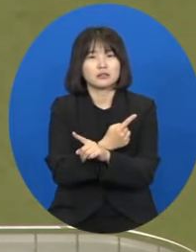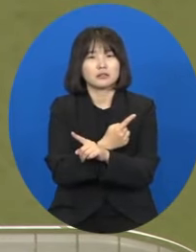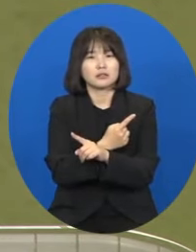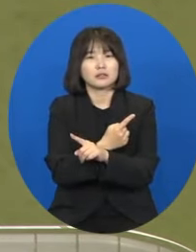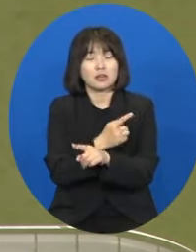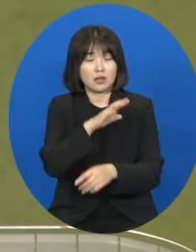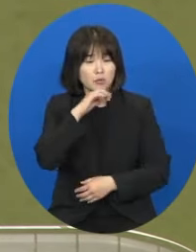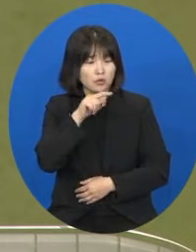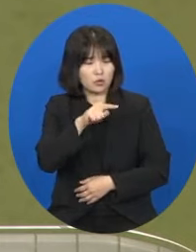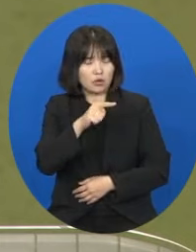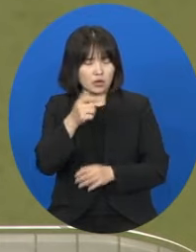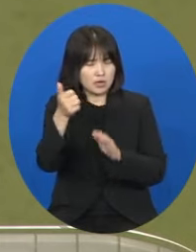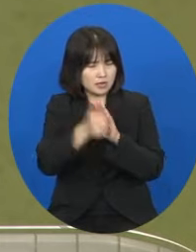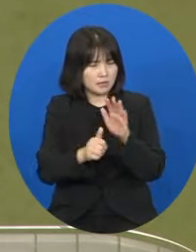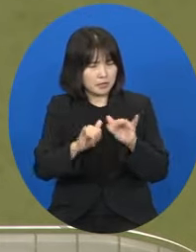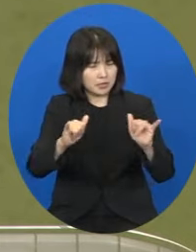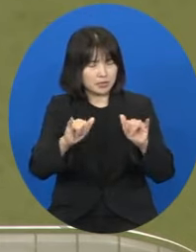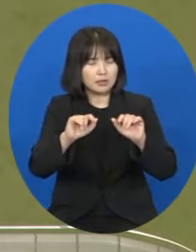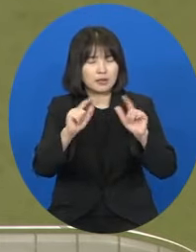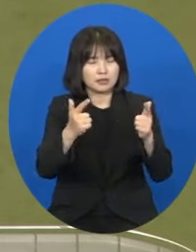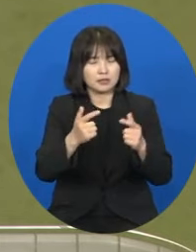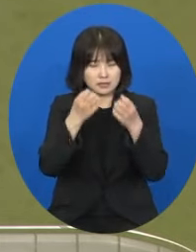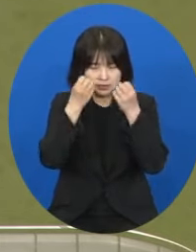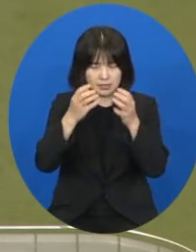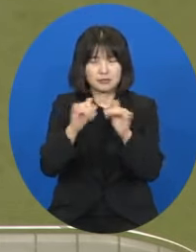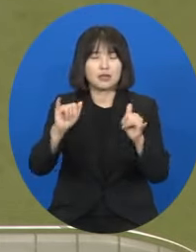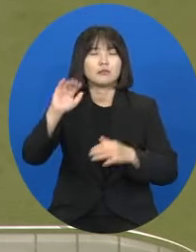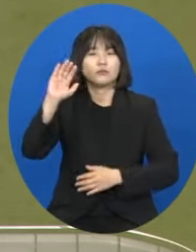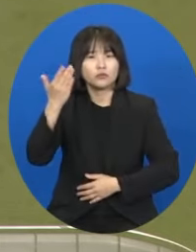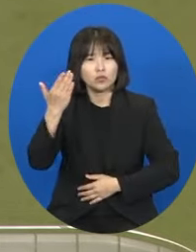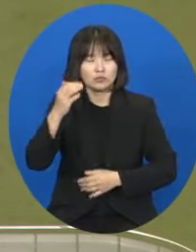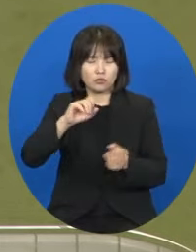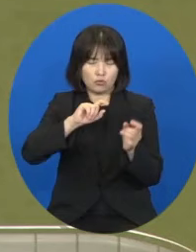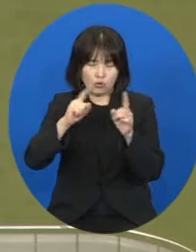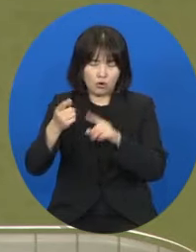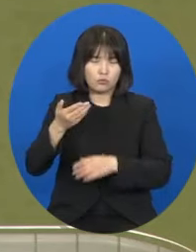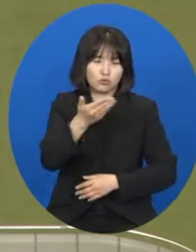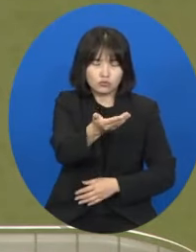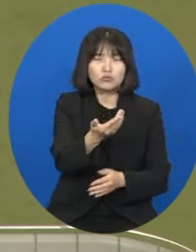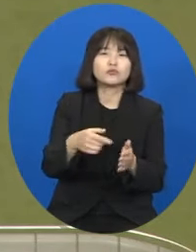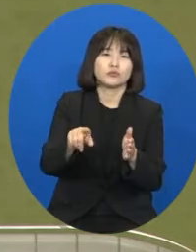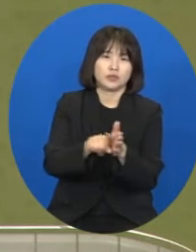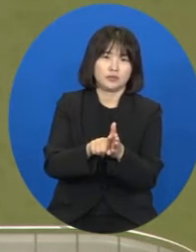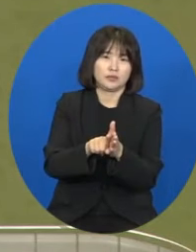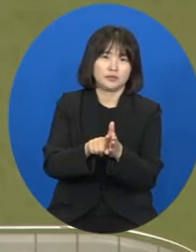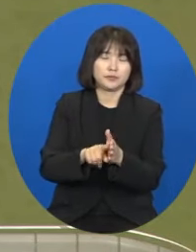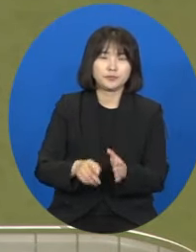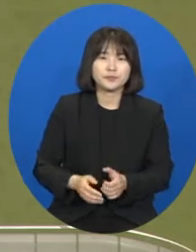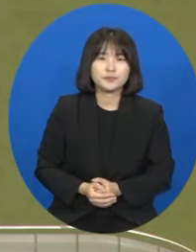너는 실패자가 아니야. 너는 이제 완전 새로운 사람이 되었어 라고 회복시켜주기 위해 이렇게 하시는 거예요.